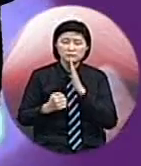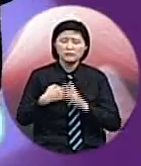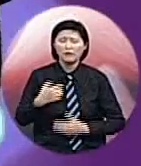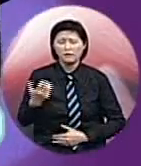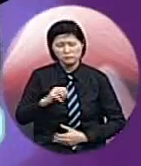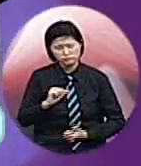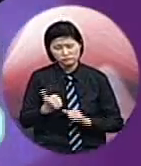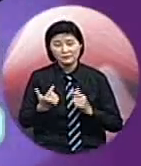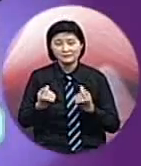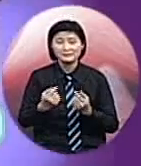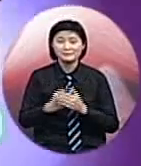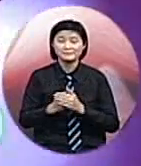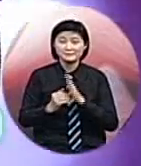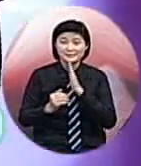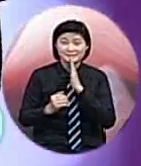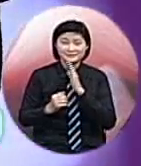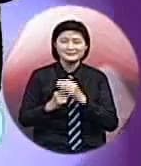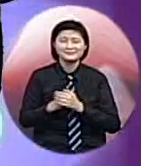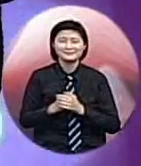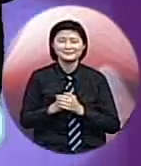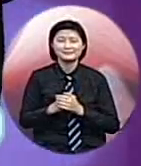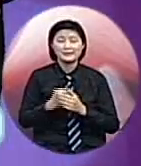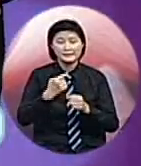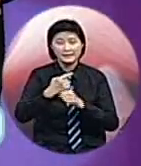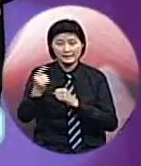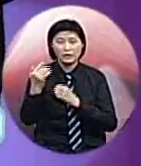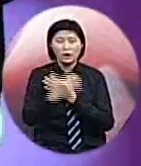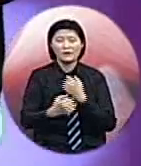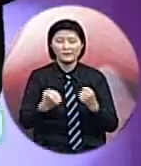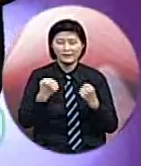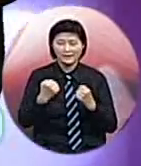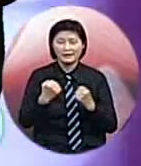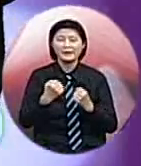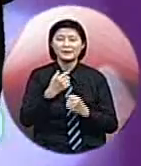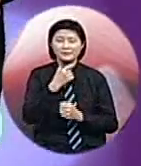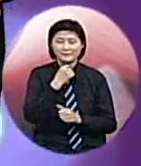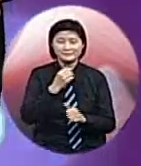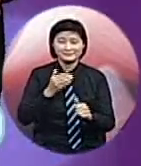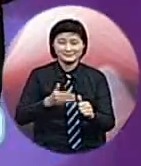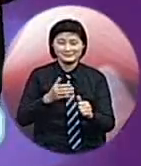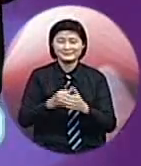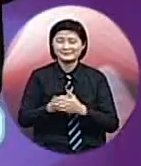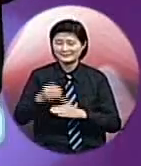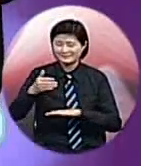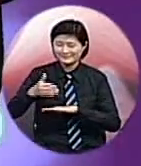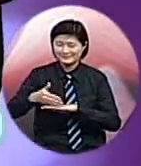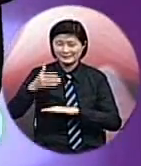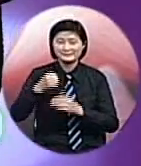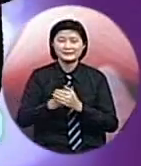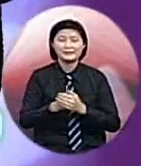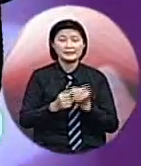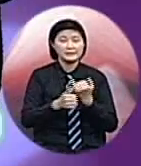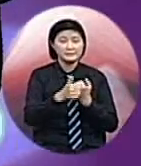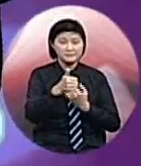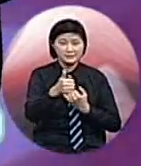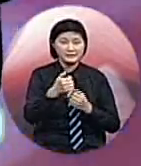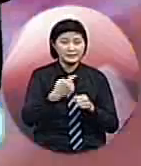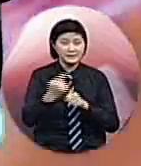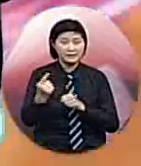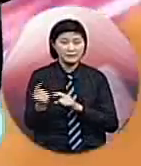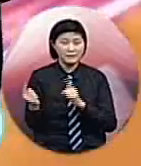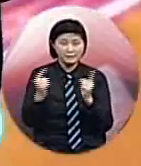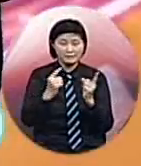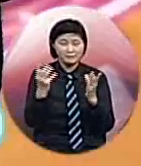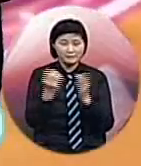아파 죽겠는데. 네, 그럼요. 아무 필요 없는 거예요. 그러니까 네. 내년에도 건강하시기를 기원드리겠습니다. 예, 감사합니다. 그리고 아버님 내년에는